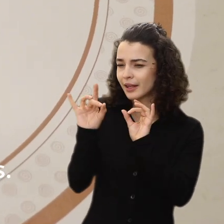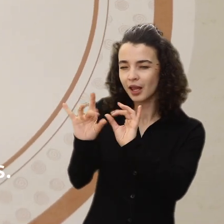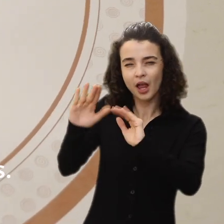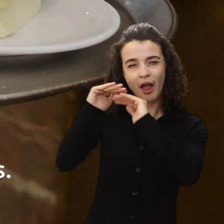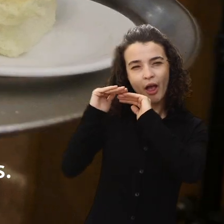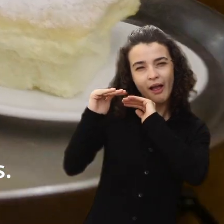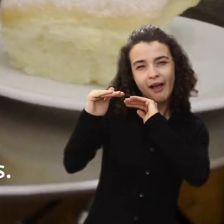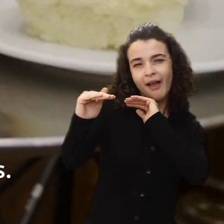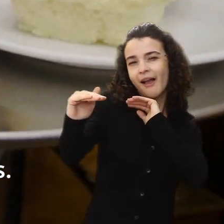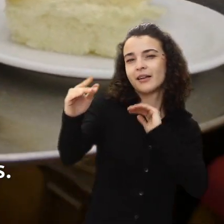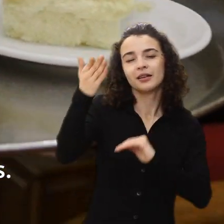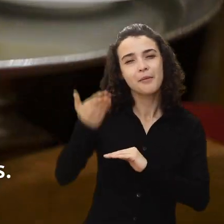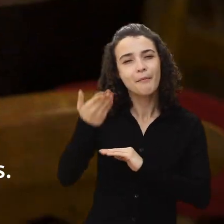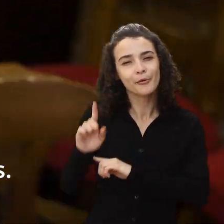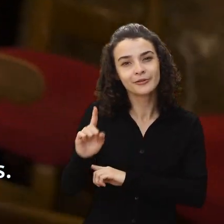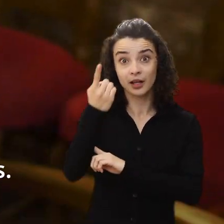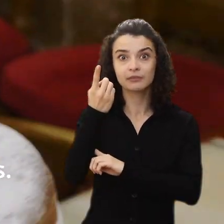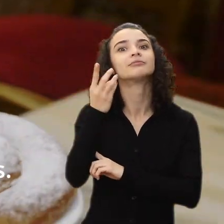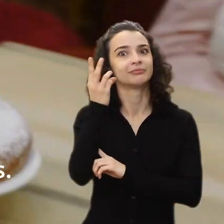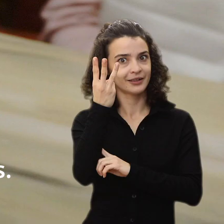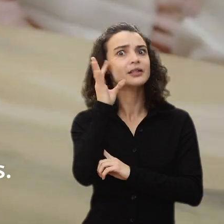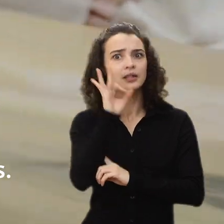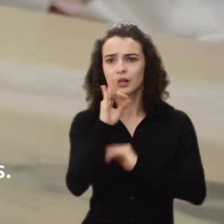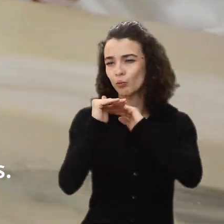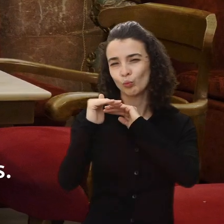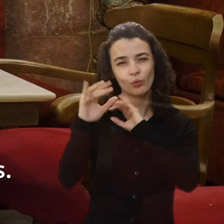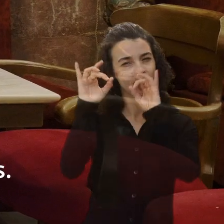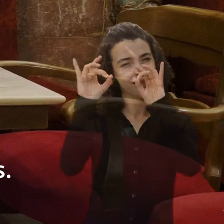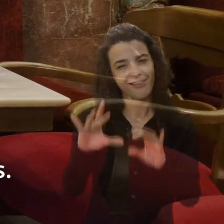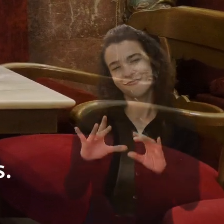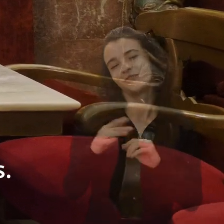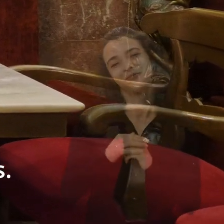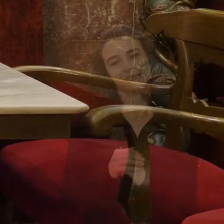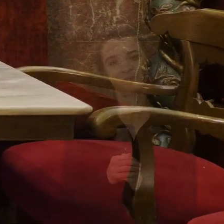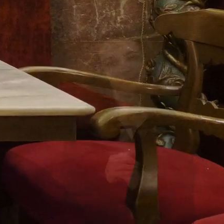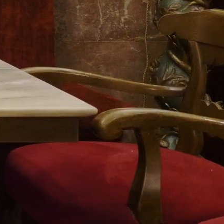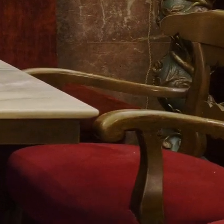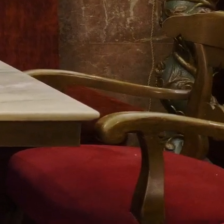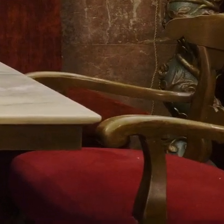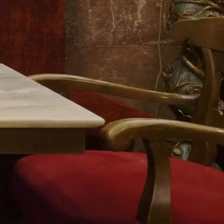seva essència al llarg dels 3 segles d'existència, tot traspassant les nostres fronteres.